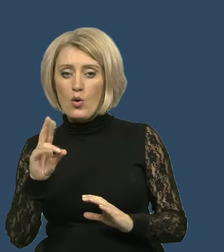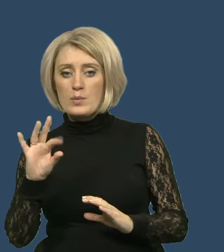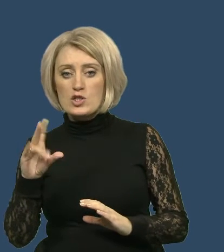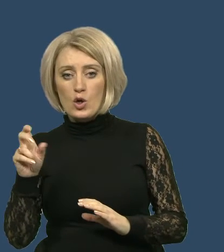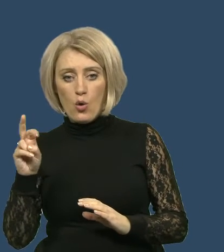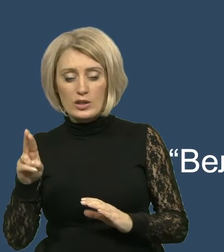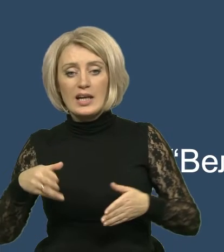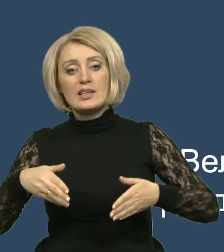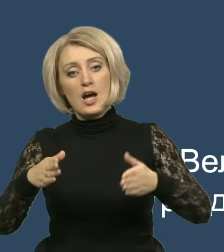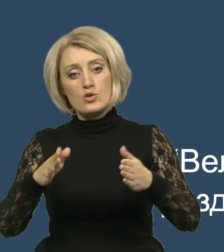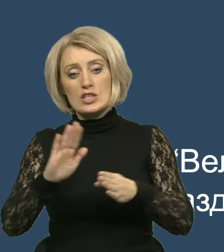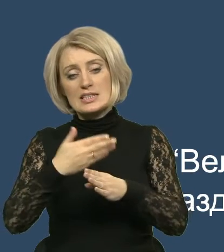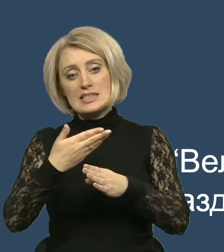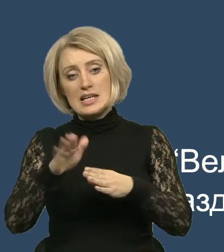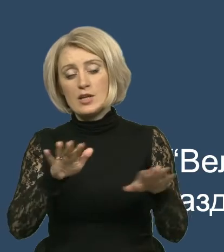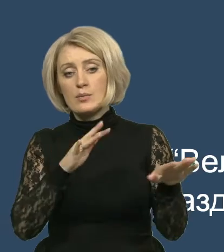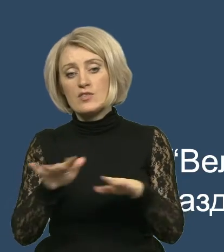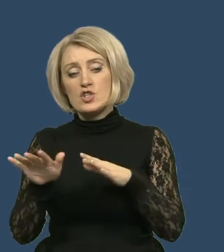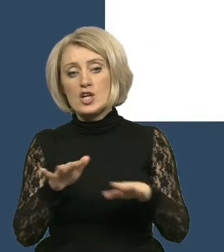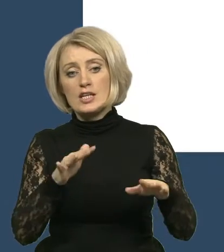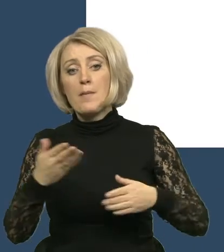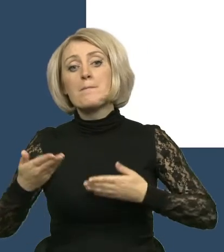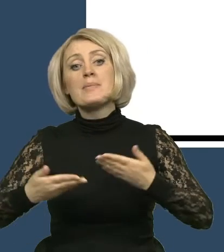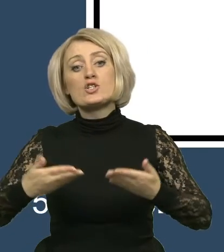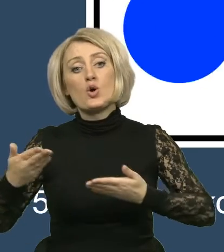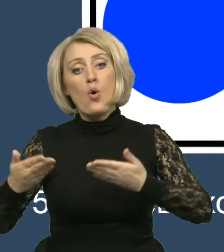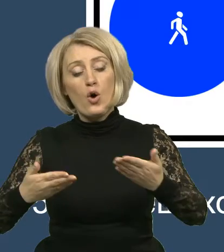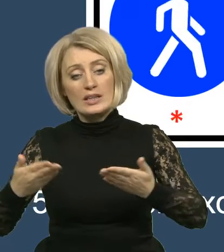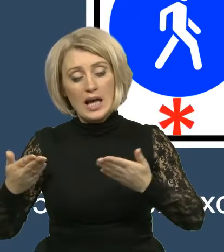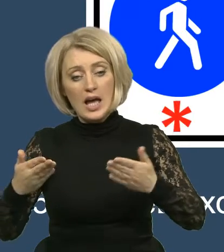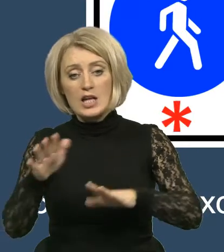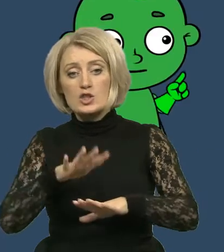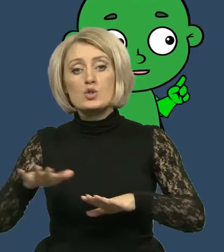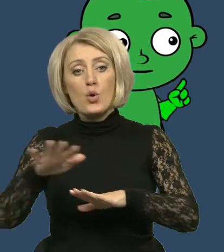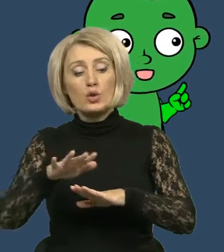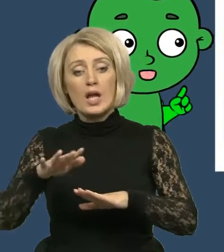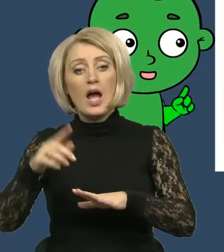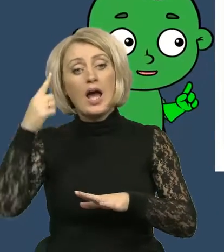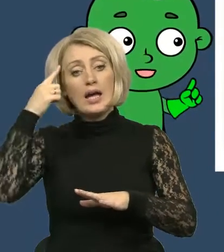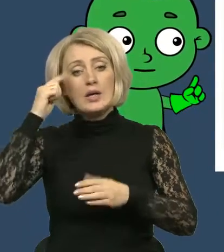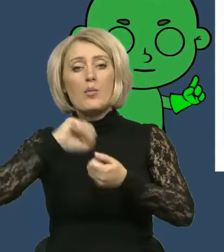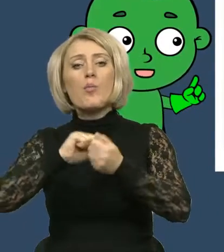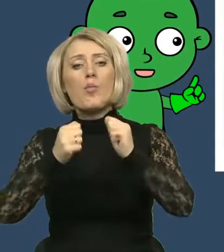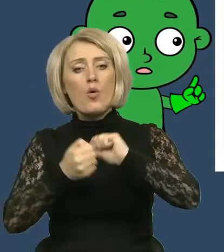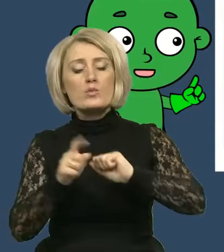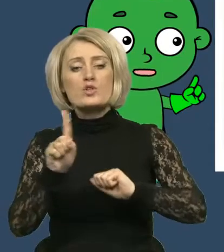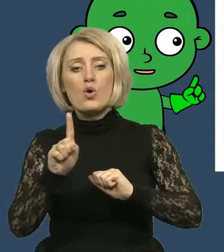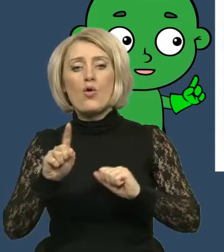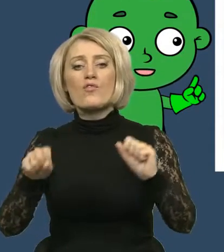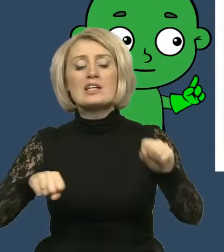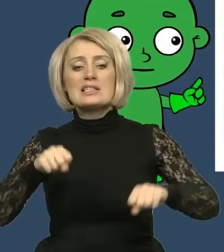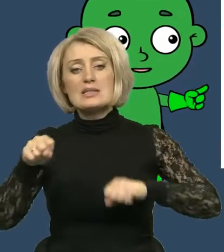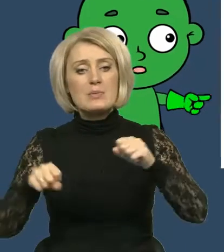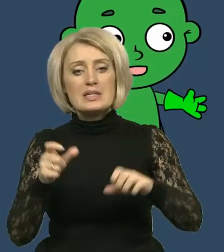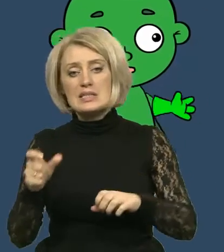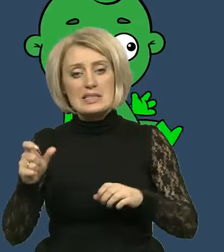дорожка с разделением движения. Пешеходная зона. И помните, что